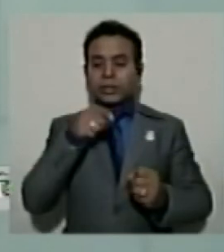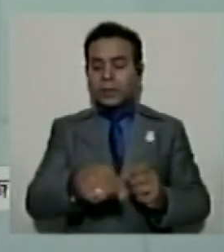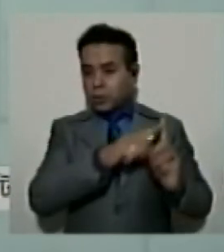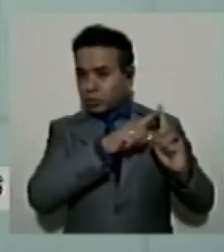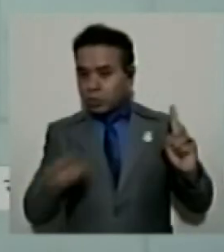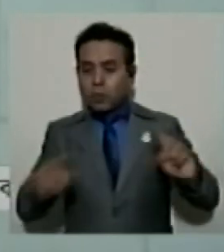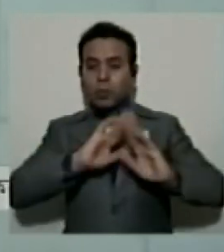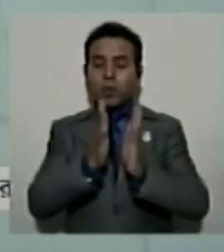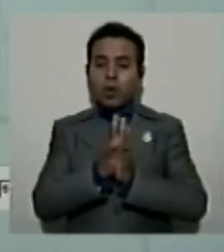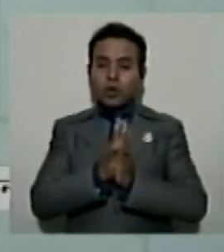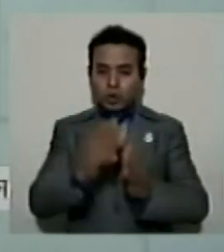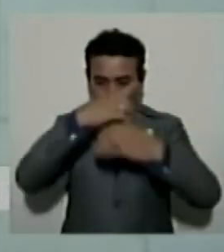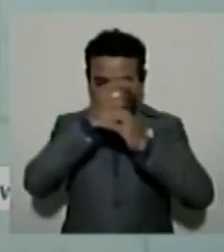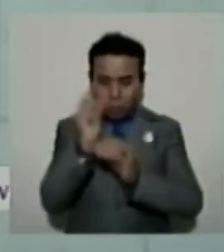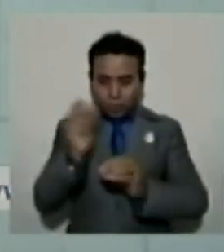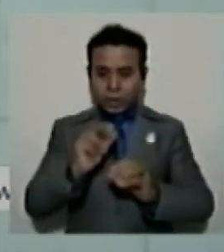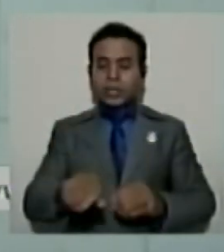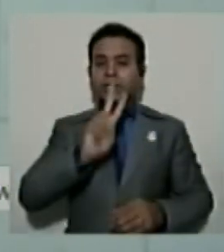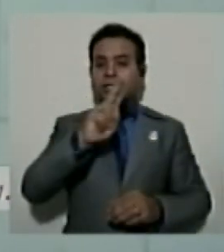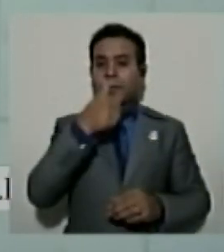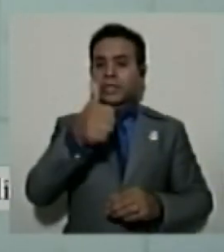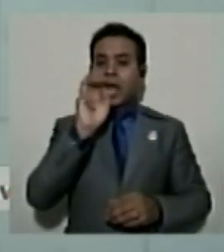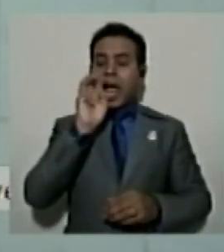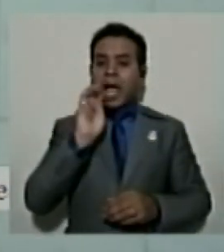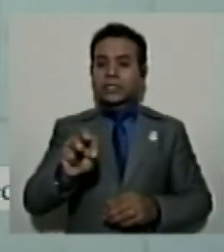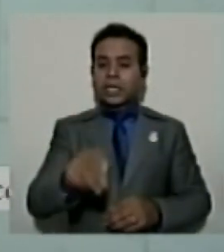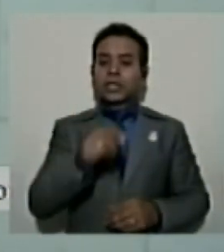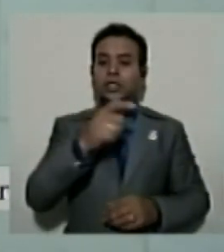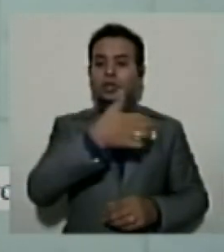আমরা গত 24 ঘন্টায় পরীক্ষা করেছি তার মধ্যে শনাক্ত হয়েছে